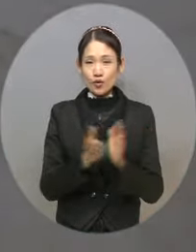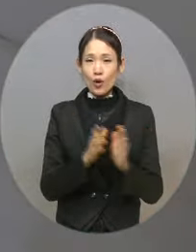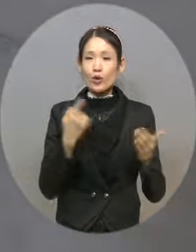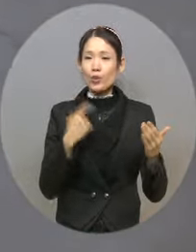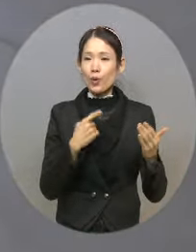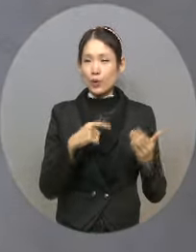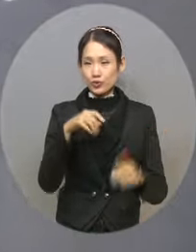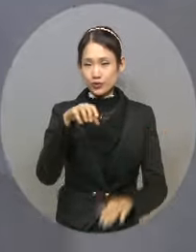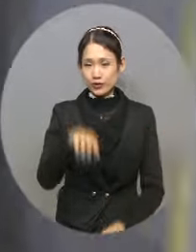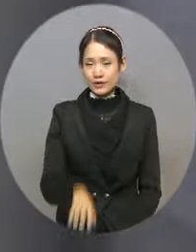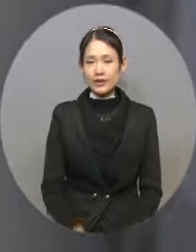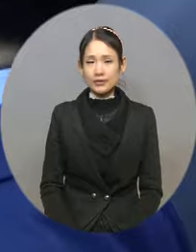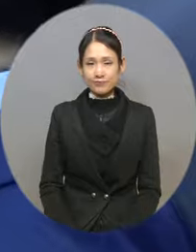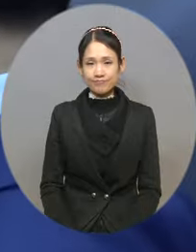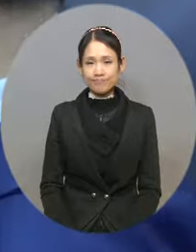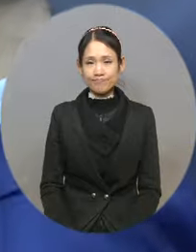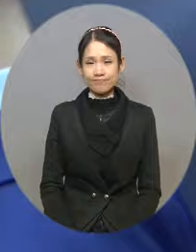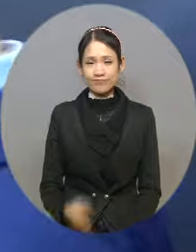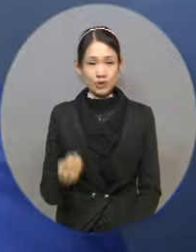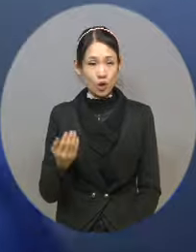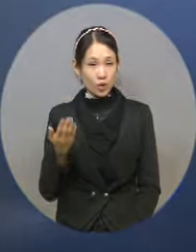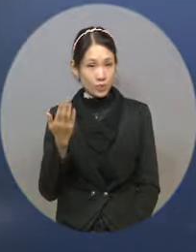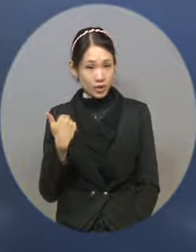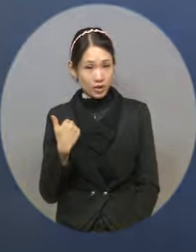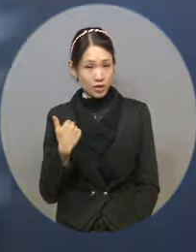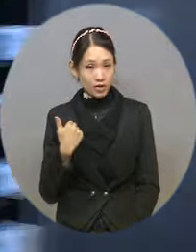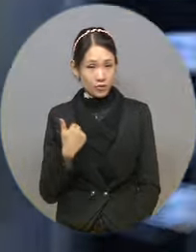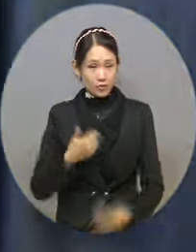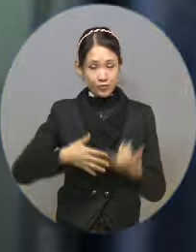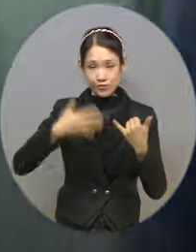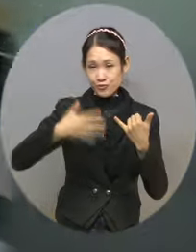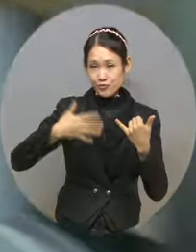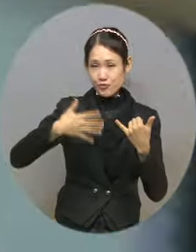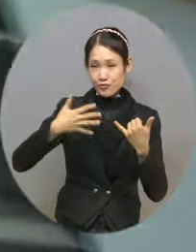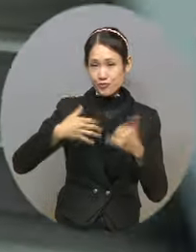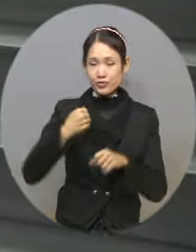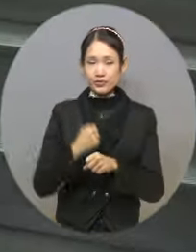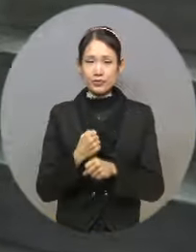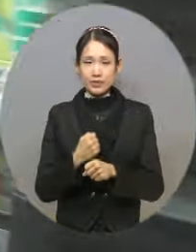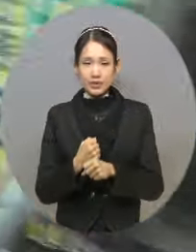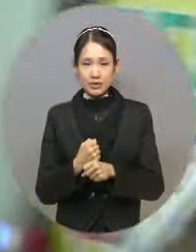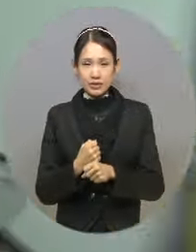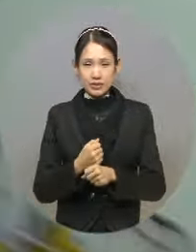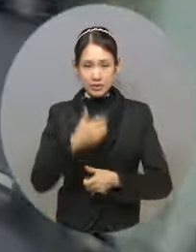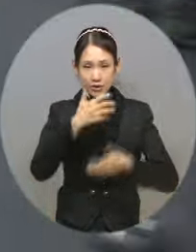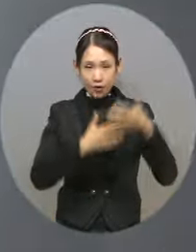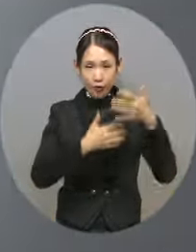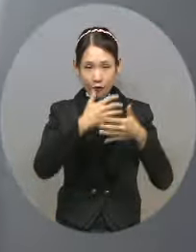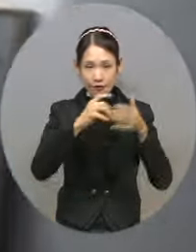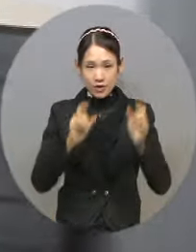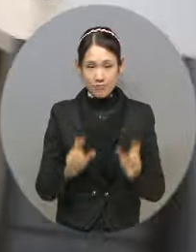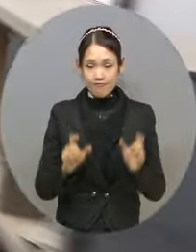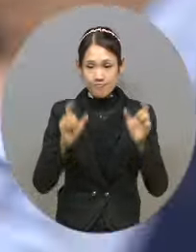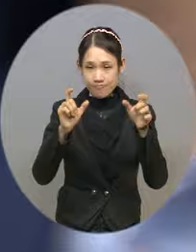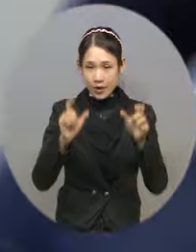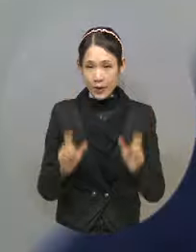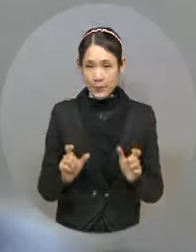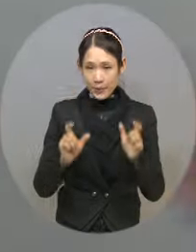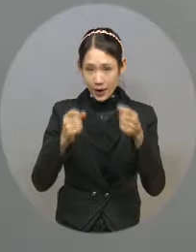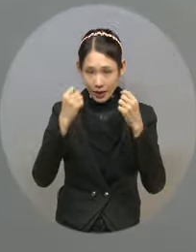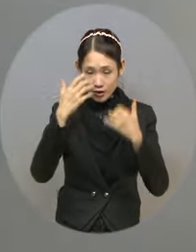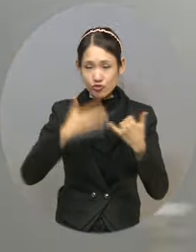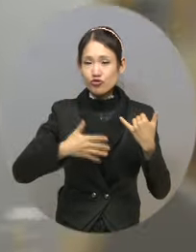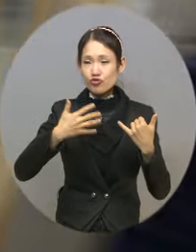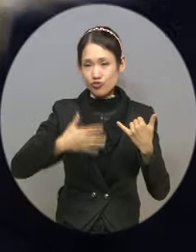교육장입니다. 얼마 전부터 민재 씨는 유튜브 채널을 만들고 영상을 업로드하고 있는 새내기